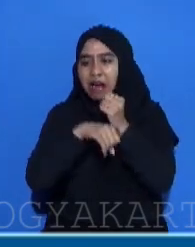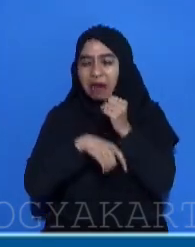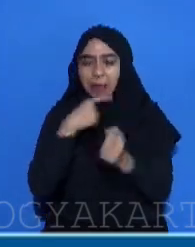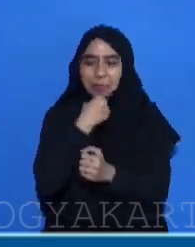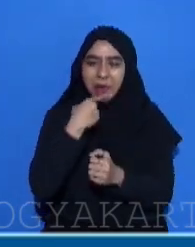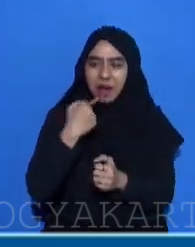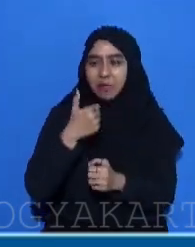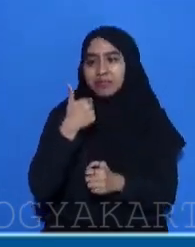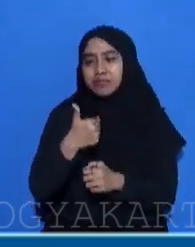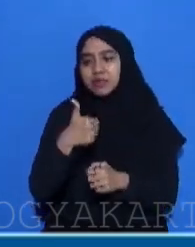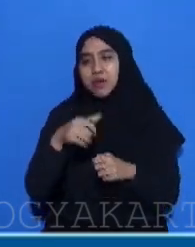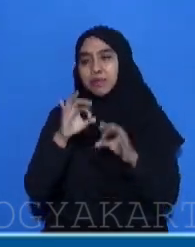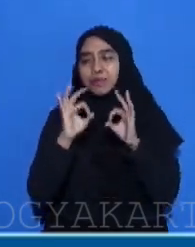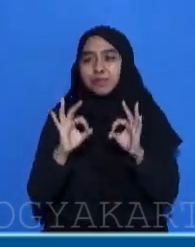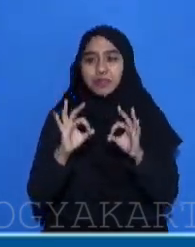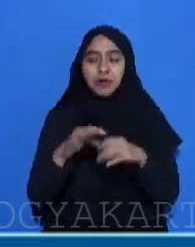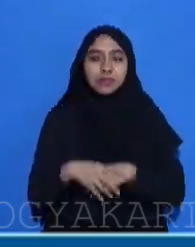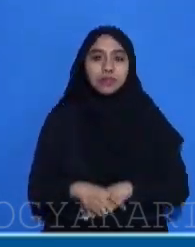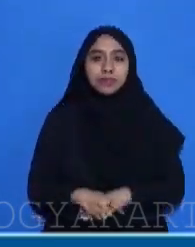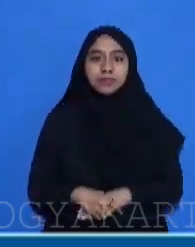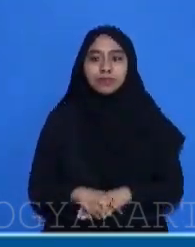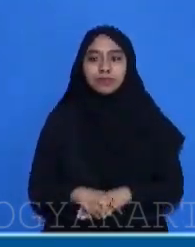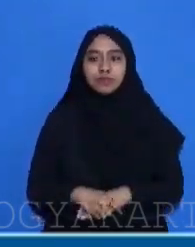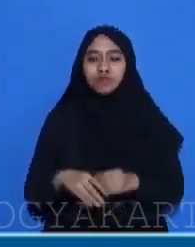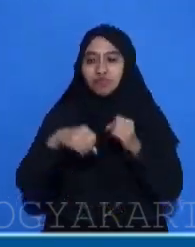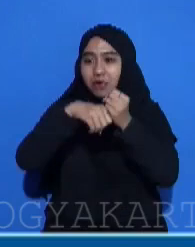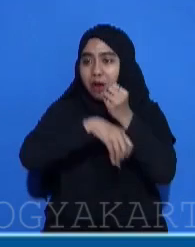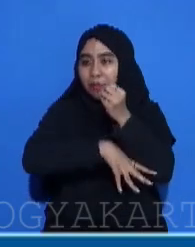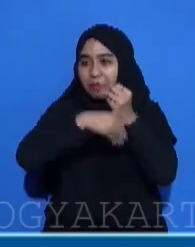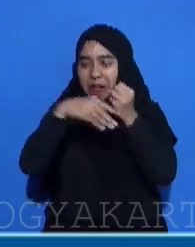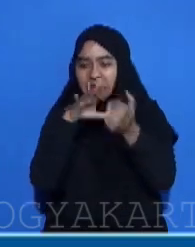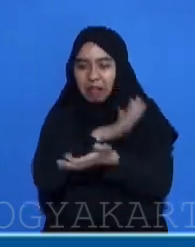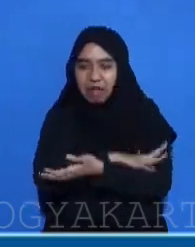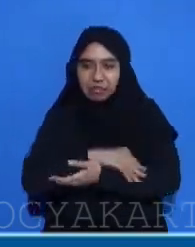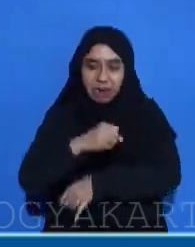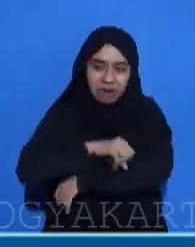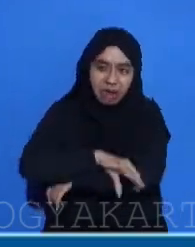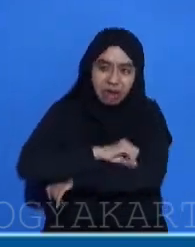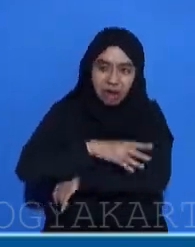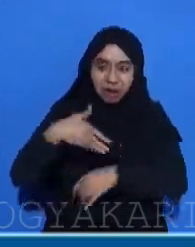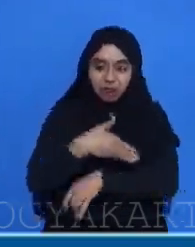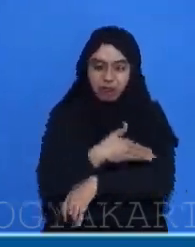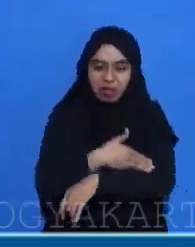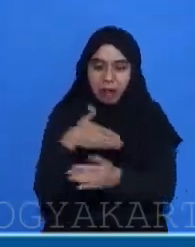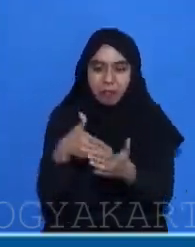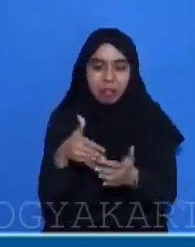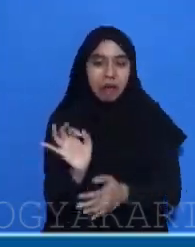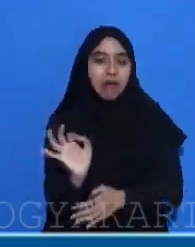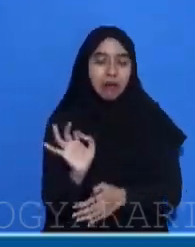trenggalang ini sesakit peredaran darah ingkang bumpet sarton Jaki saking hipertensi kacability